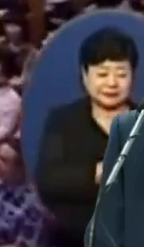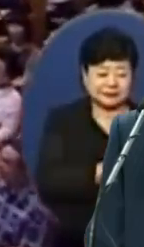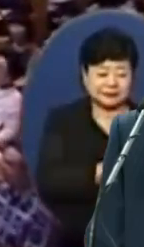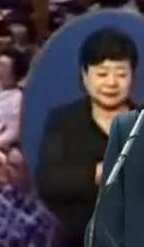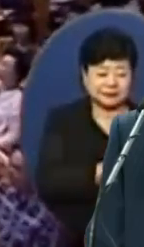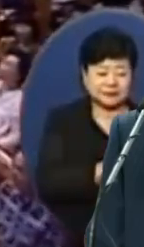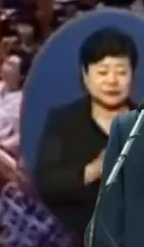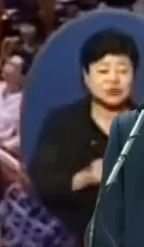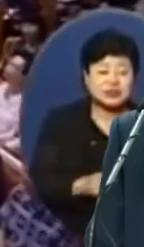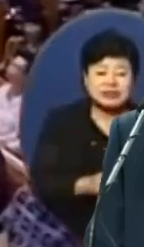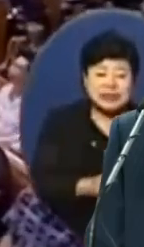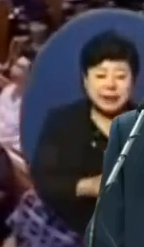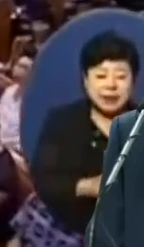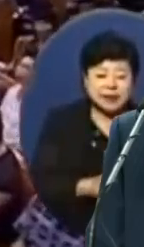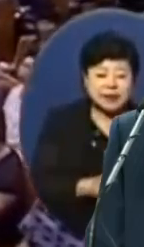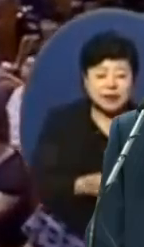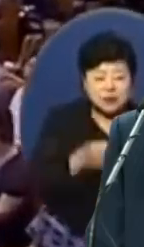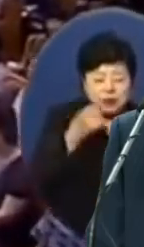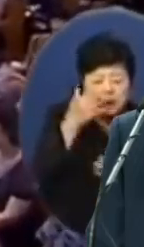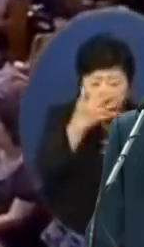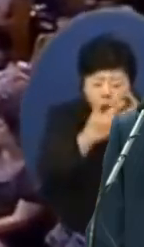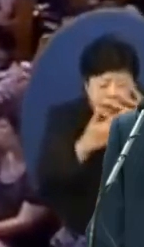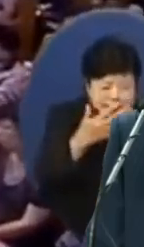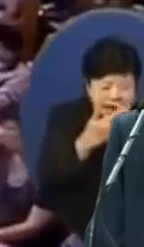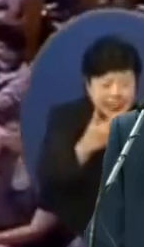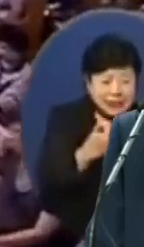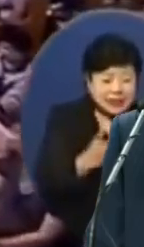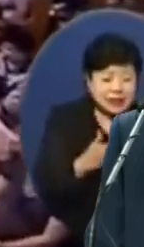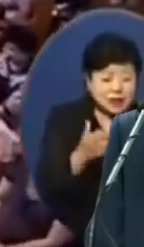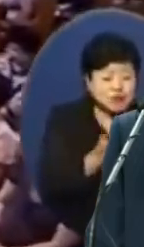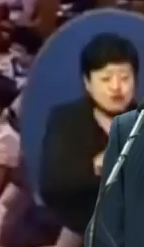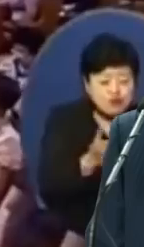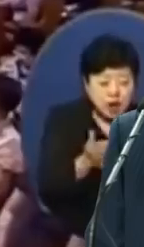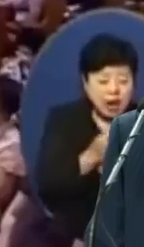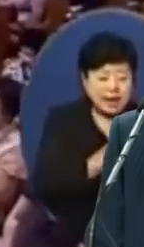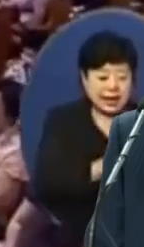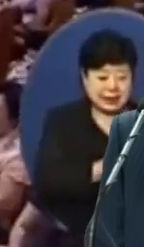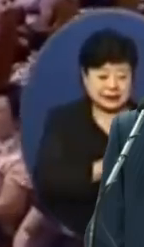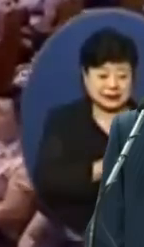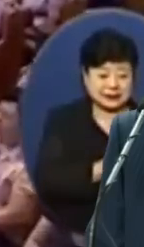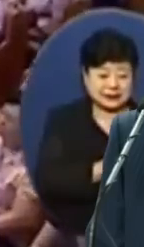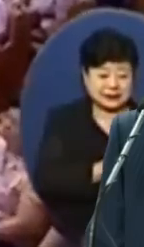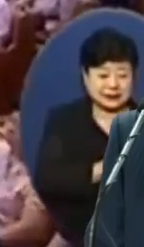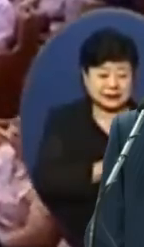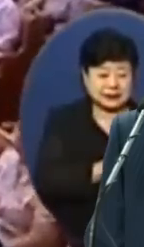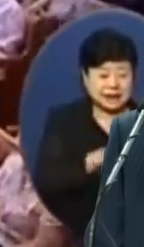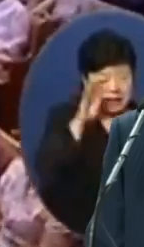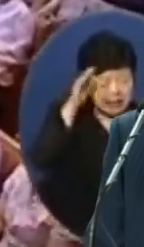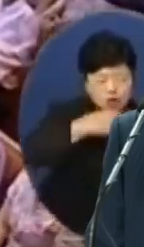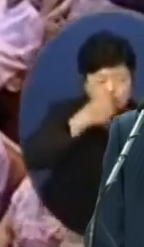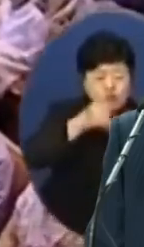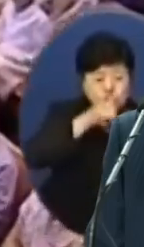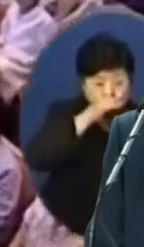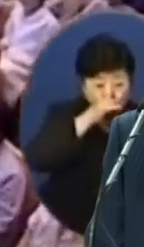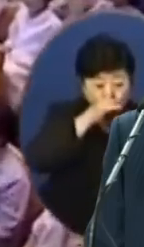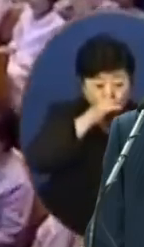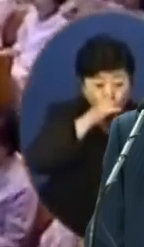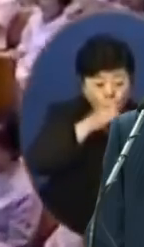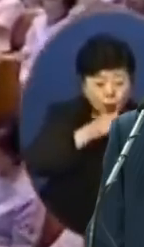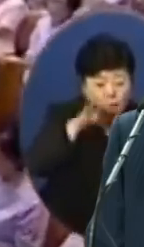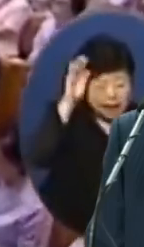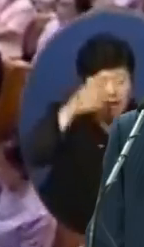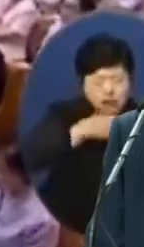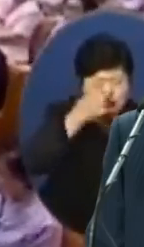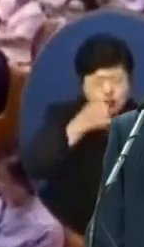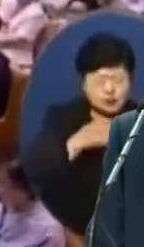이게 무슨 말이냐면 꿈과 환상을 분별하는 것입니다. 개꿈도 많거든요. 개꿈을 꾸고